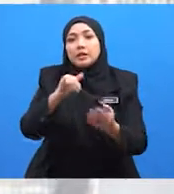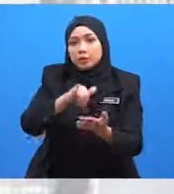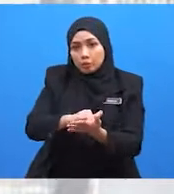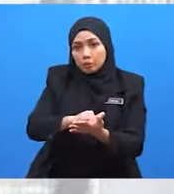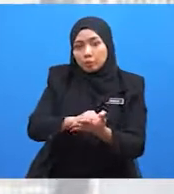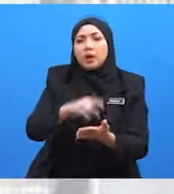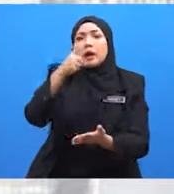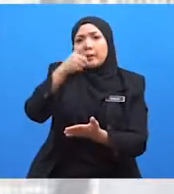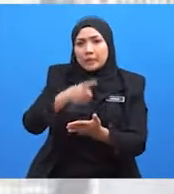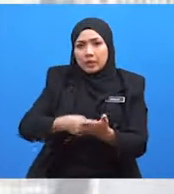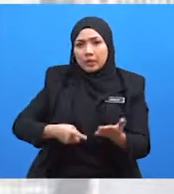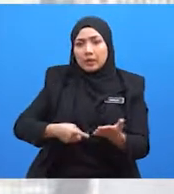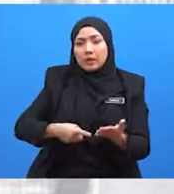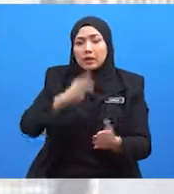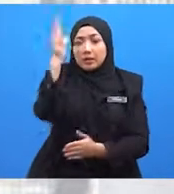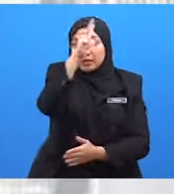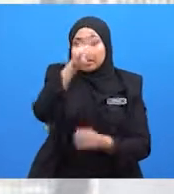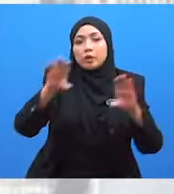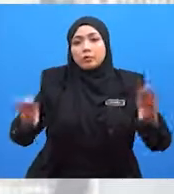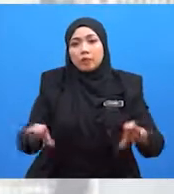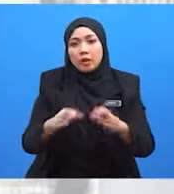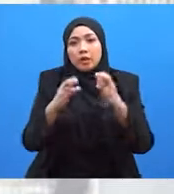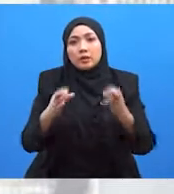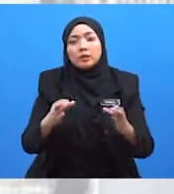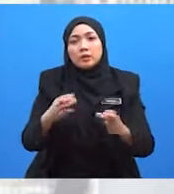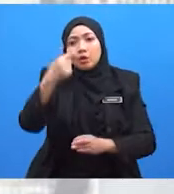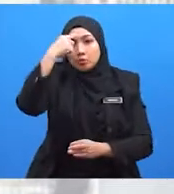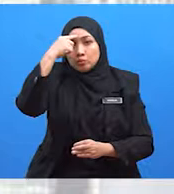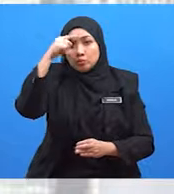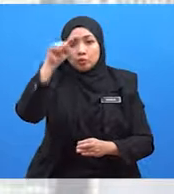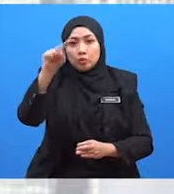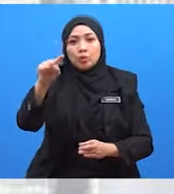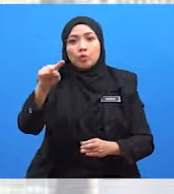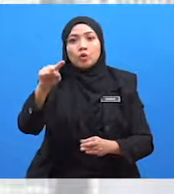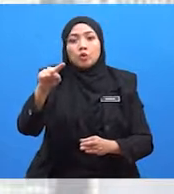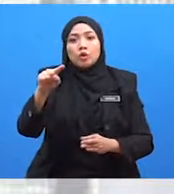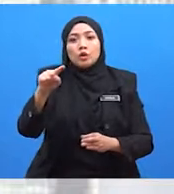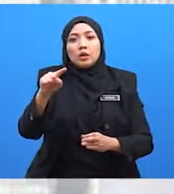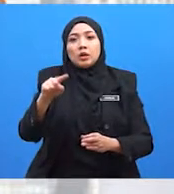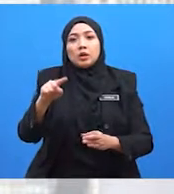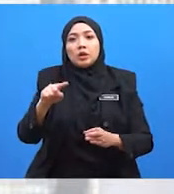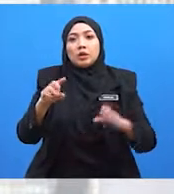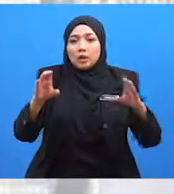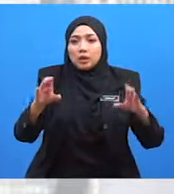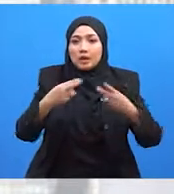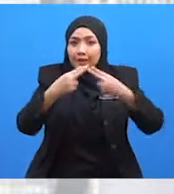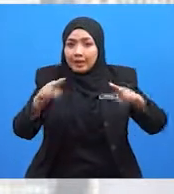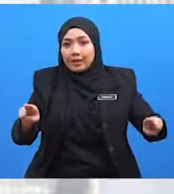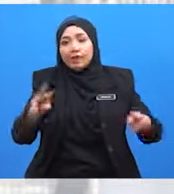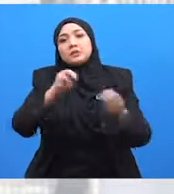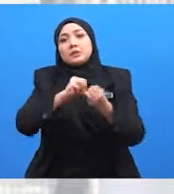Apakah langkah yang diambil oleh kerajaan untuk mengatasi masalah